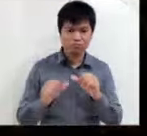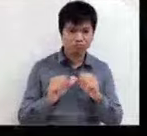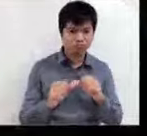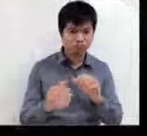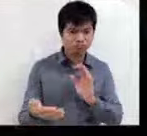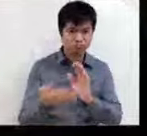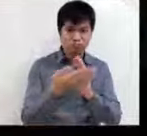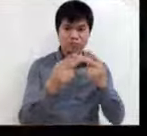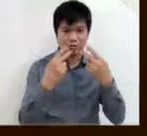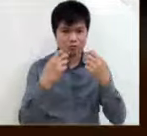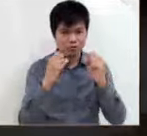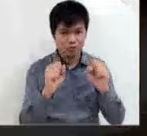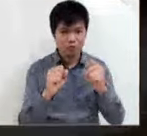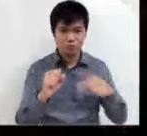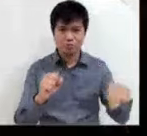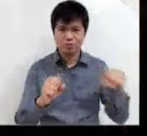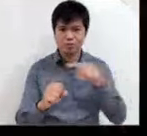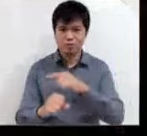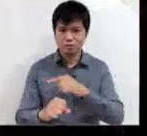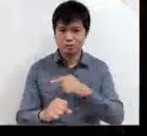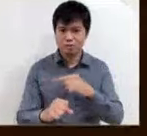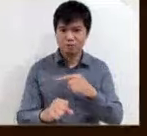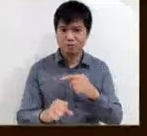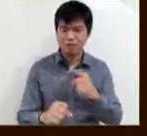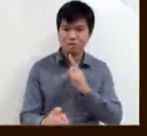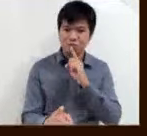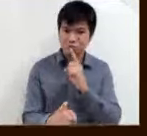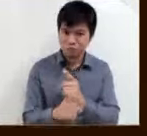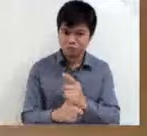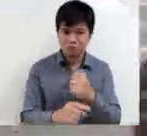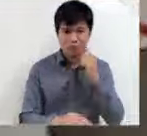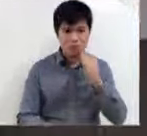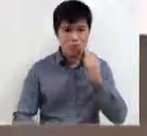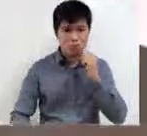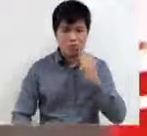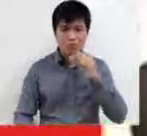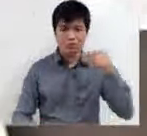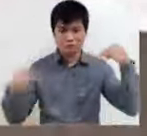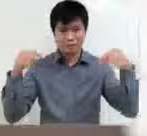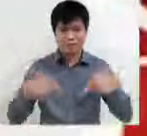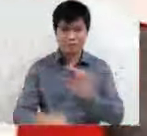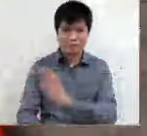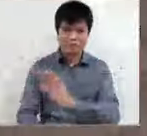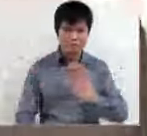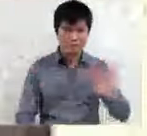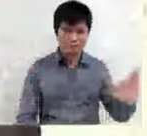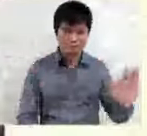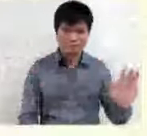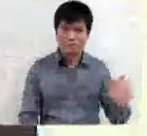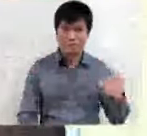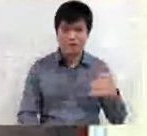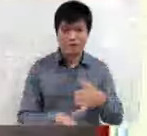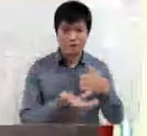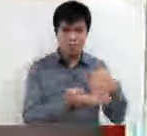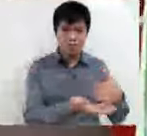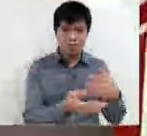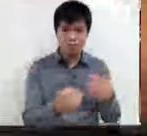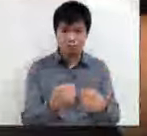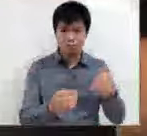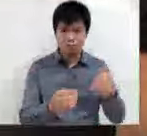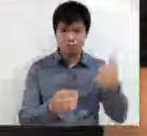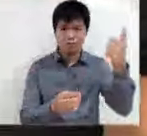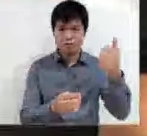pagbabalita. Isang legit na laging nasa frontline. Ang award-winning broadcast